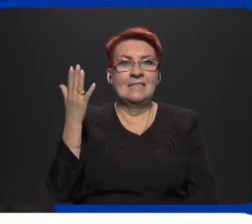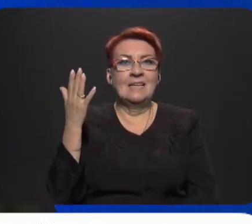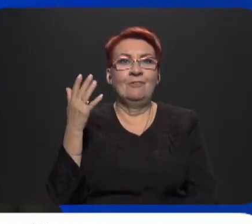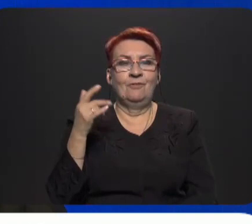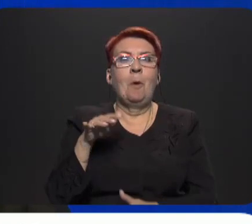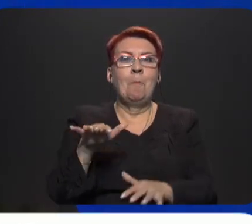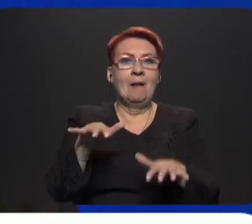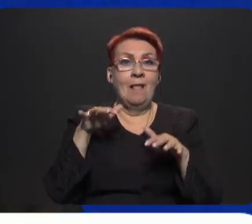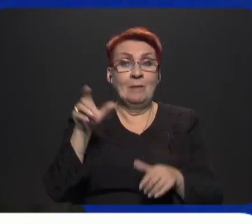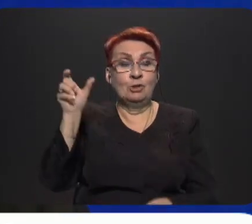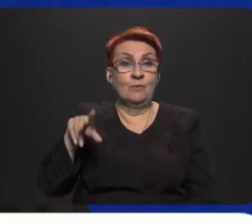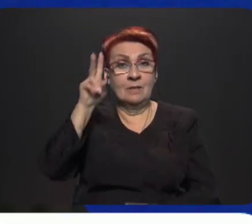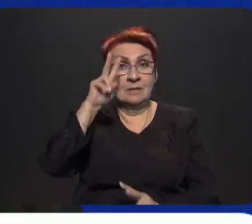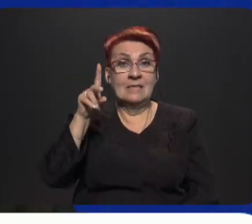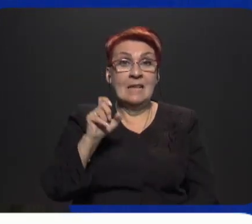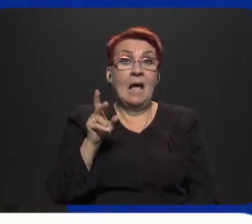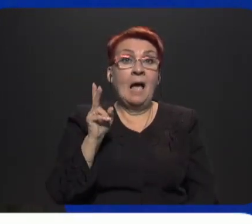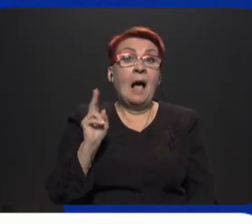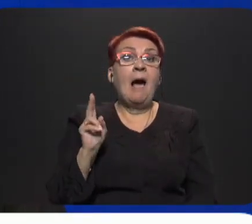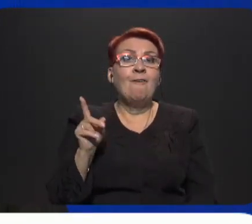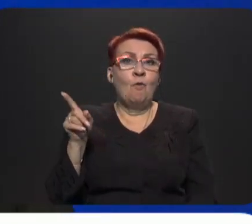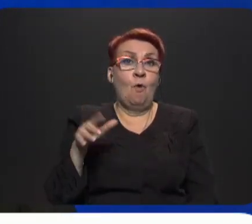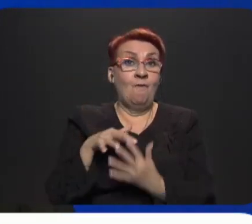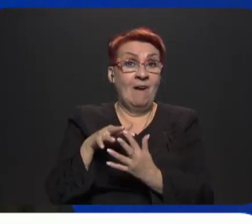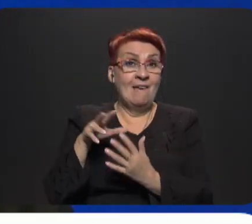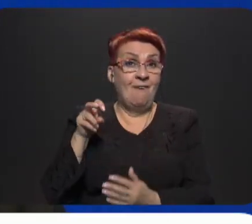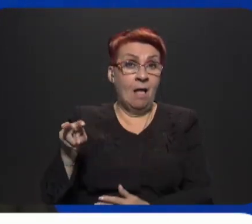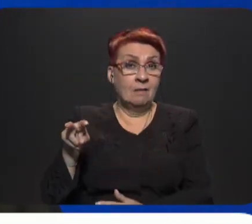не знал, что был, за кого воевал этот